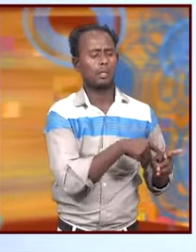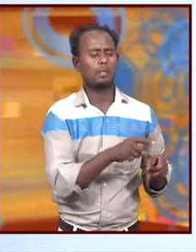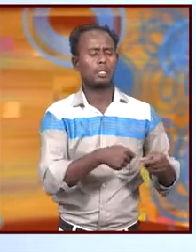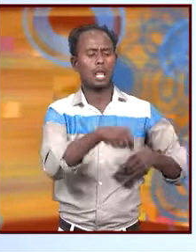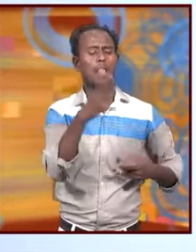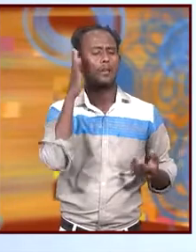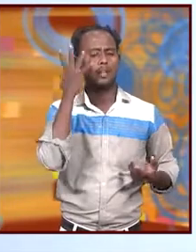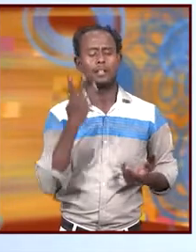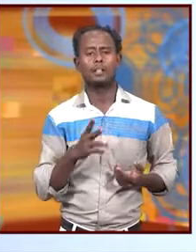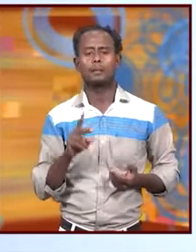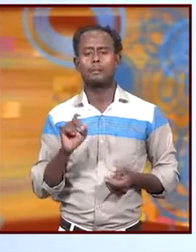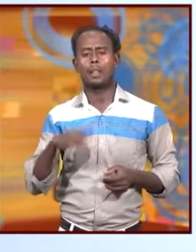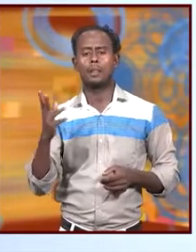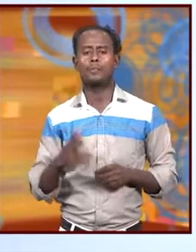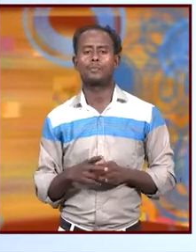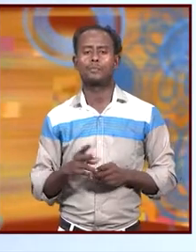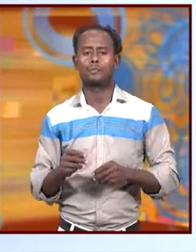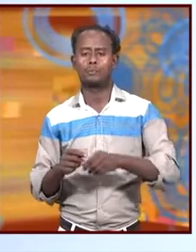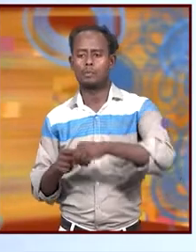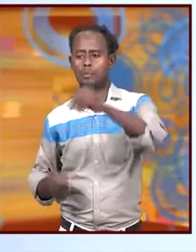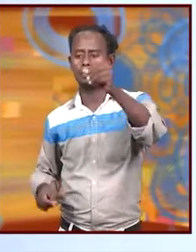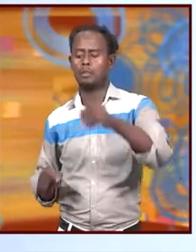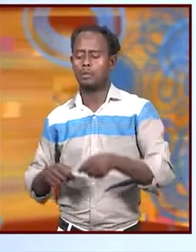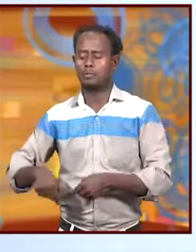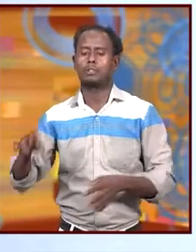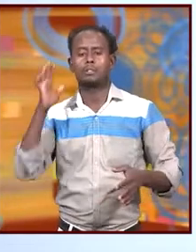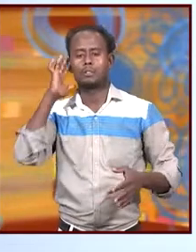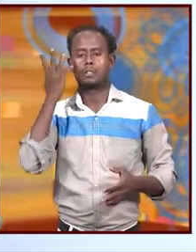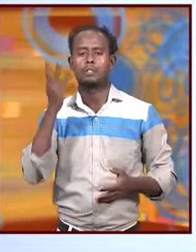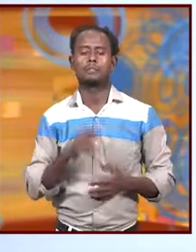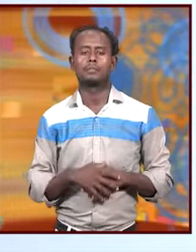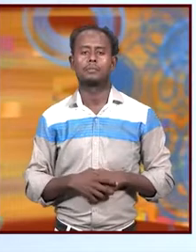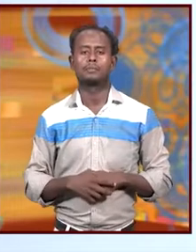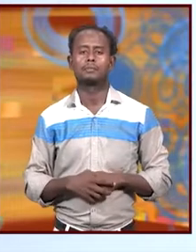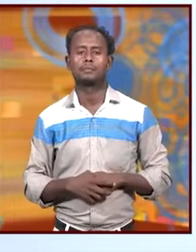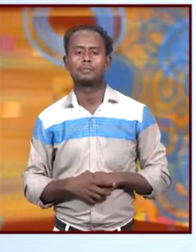என்ன? மேலும் பூங்காவின் பரப்பளவு காண்க.